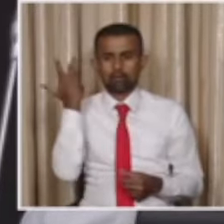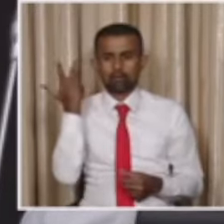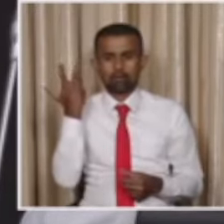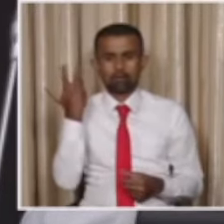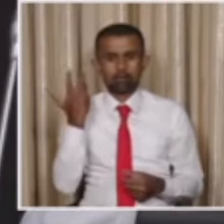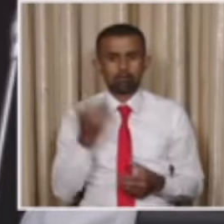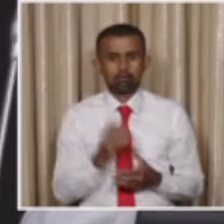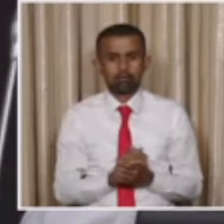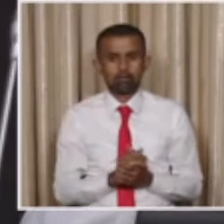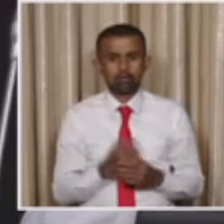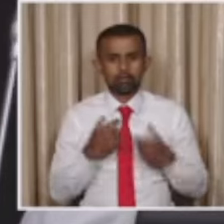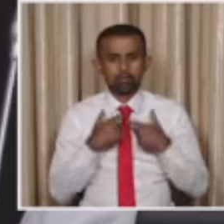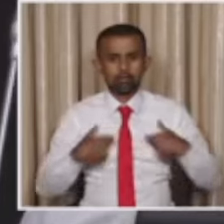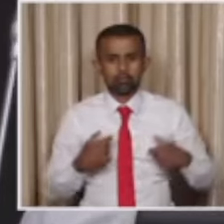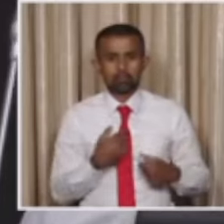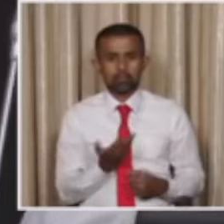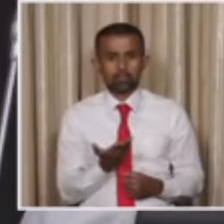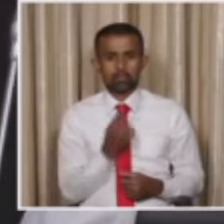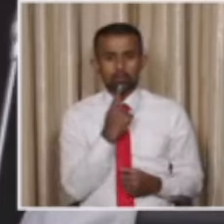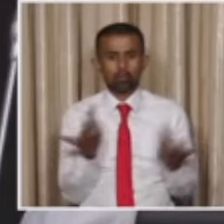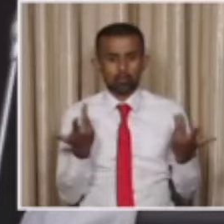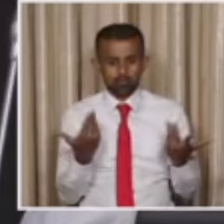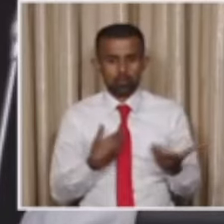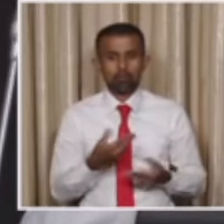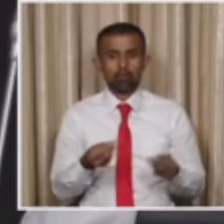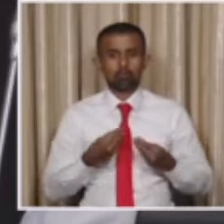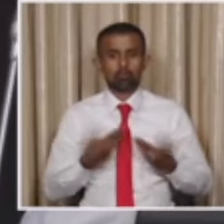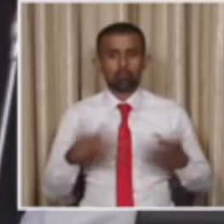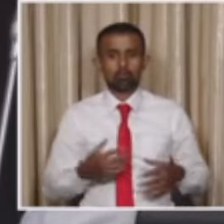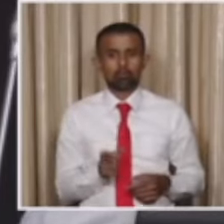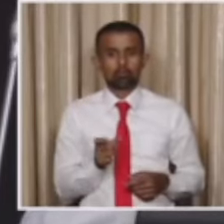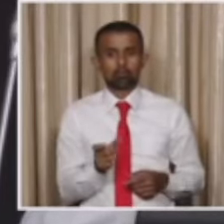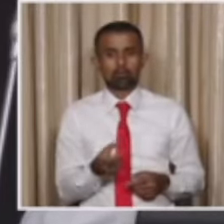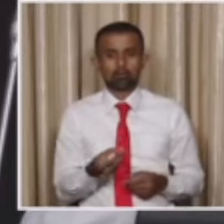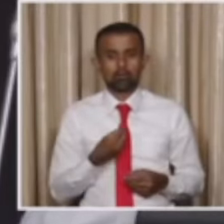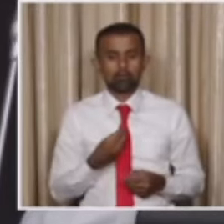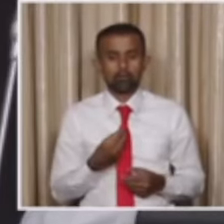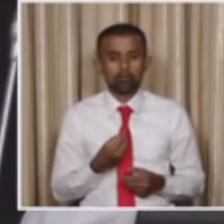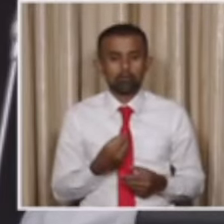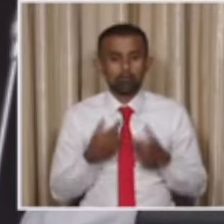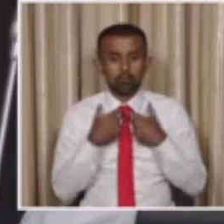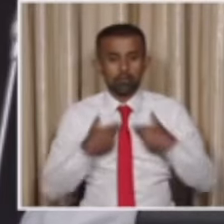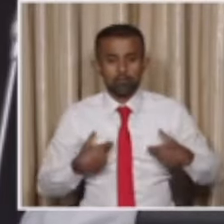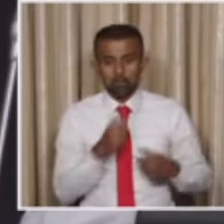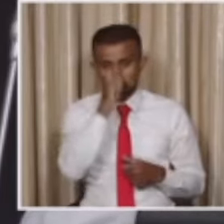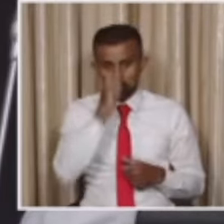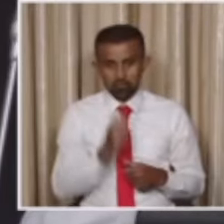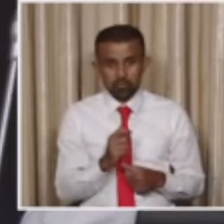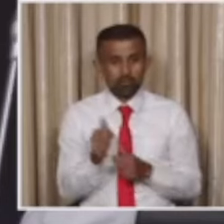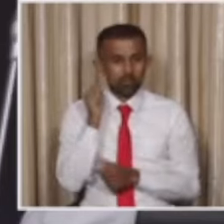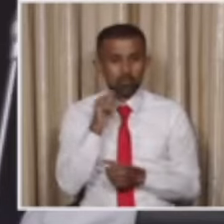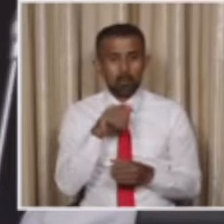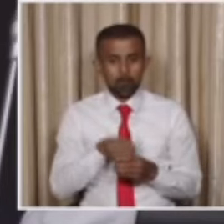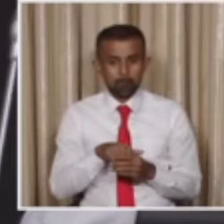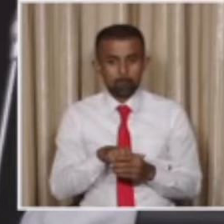කියලා. නීතිච්ච මහත්තයා කියන මං ඉල්ලුවේ නැති ඒවත් එක්ක මට දුන්නලු තහනම් නියෝග. එතකොට මේ නීතිච්ච මහත්තයා තමයි මේ ඉතිහාසයක්